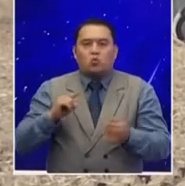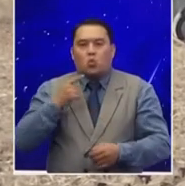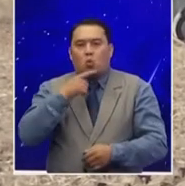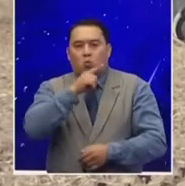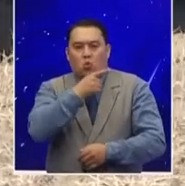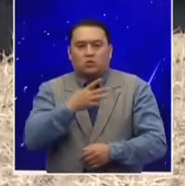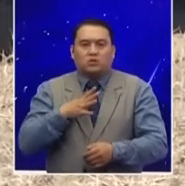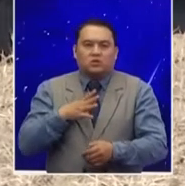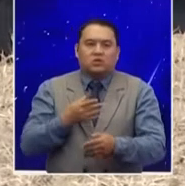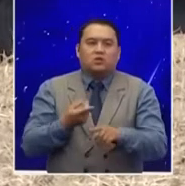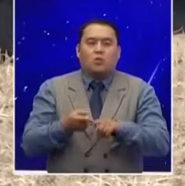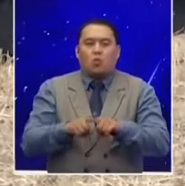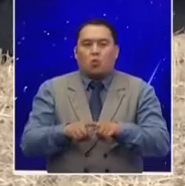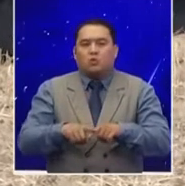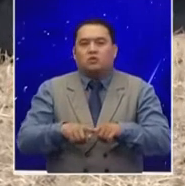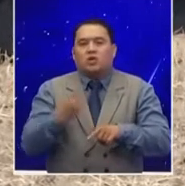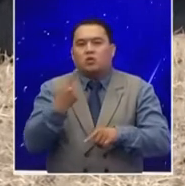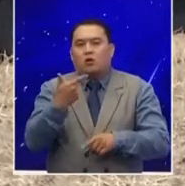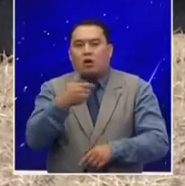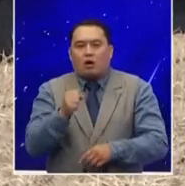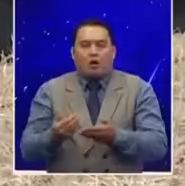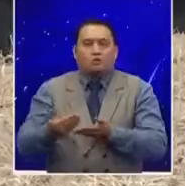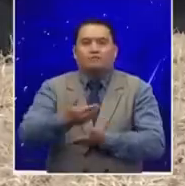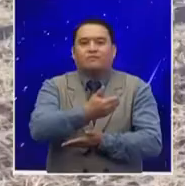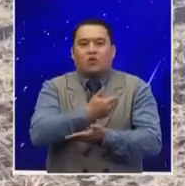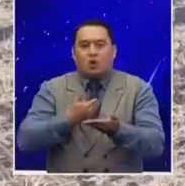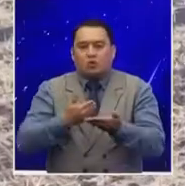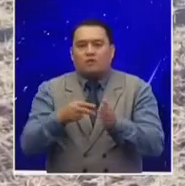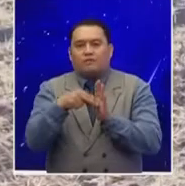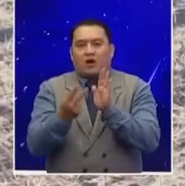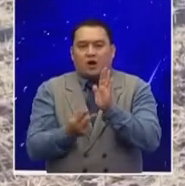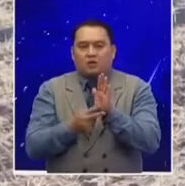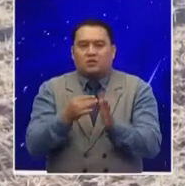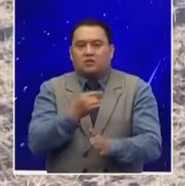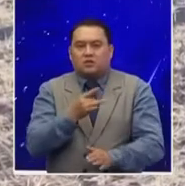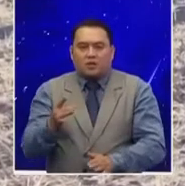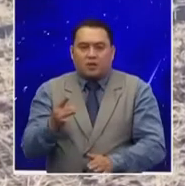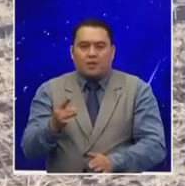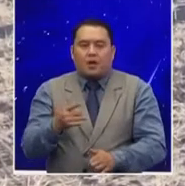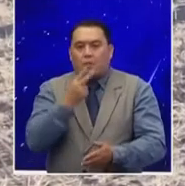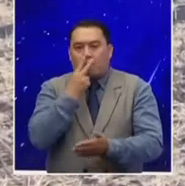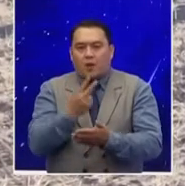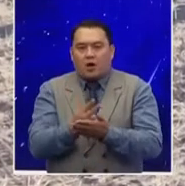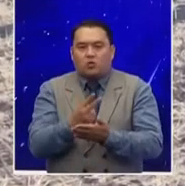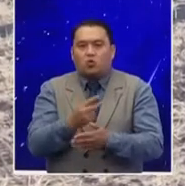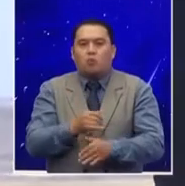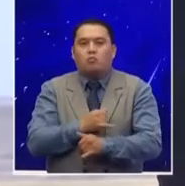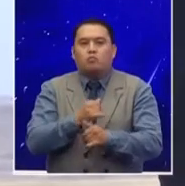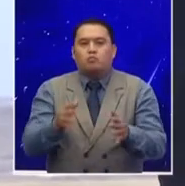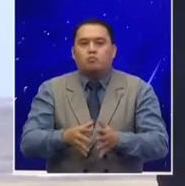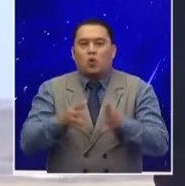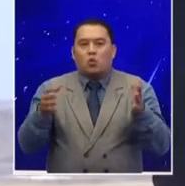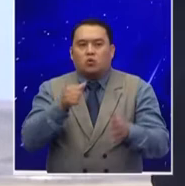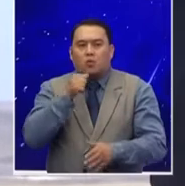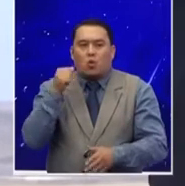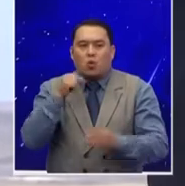кукуруза. В этом году с одного гектара озимой пшеницы собрали 18 центнеров. Показатели превышают прошлогодние.